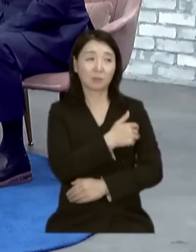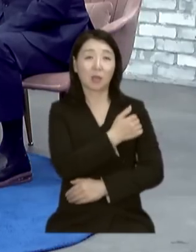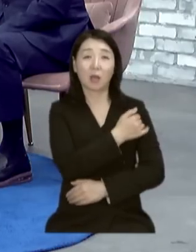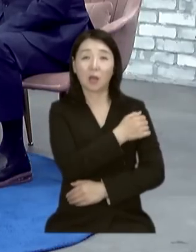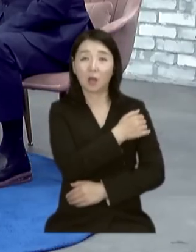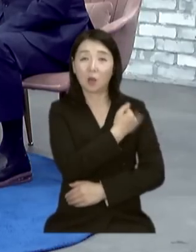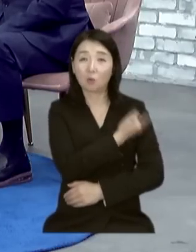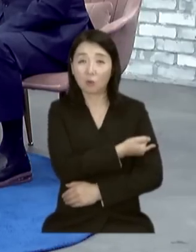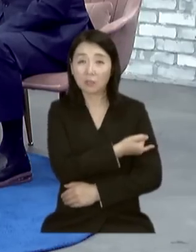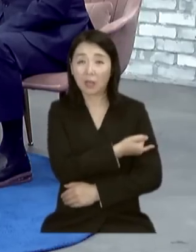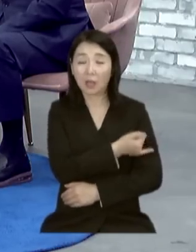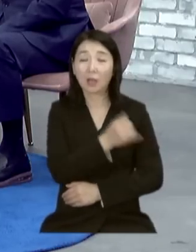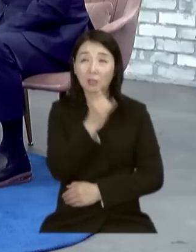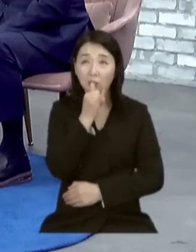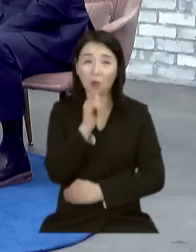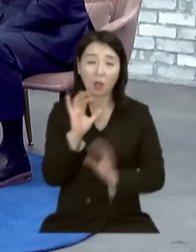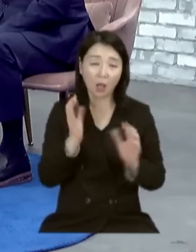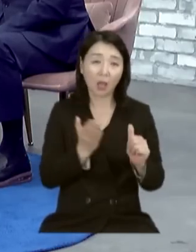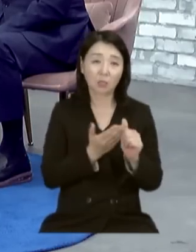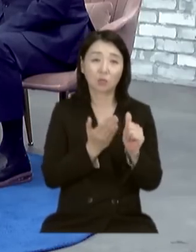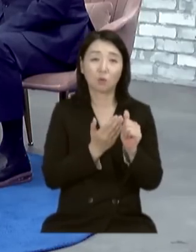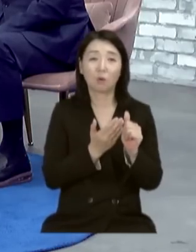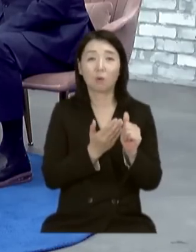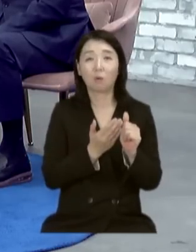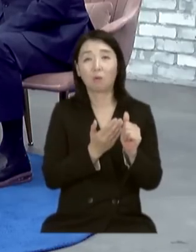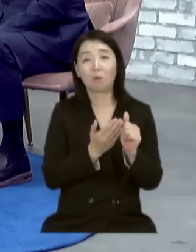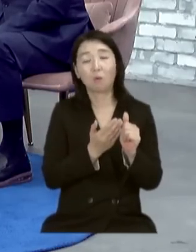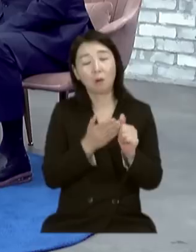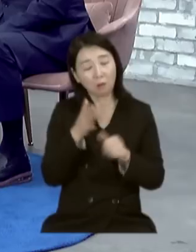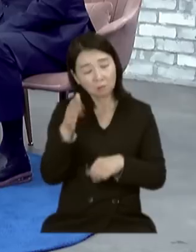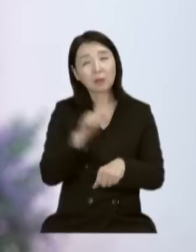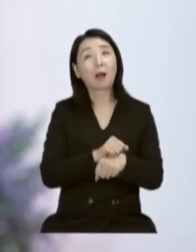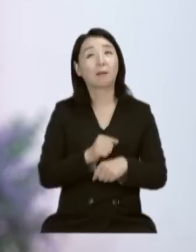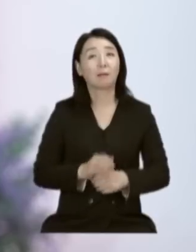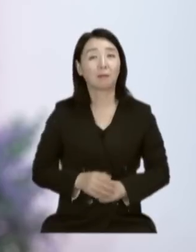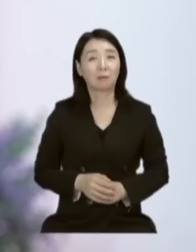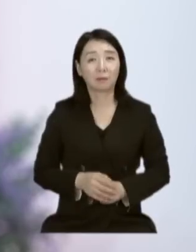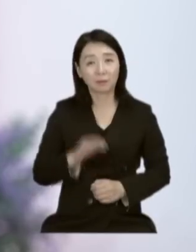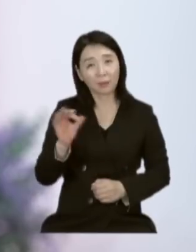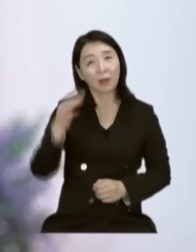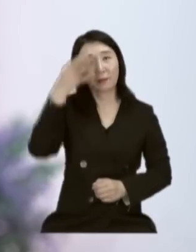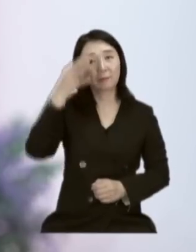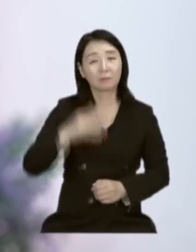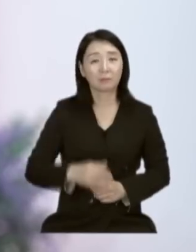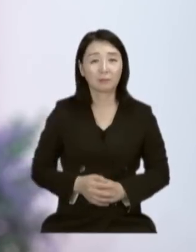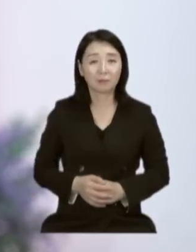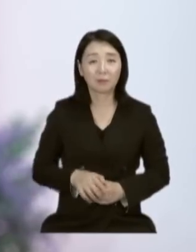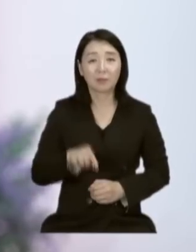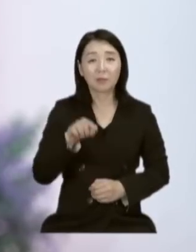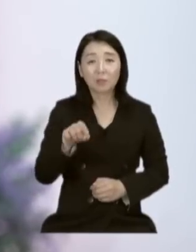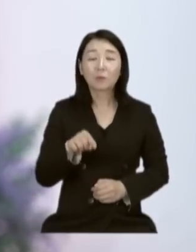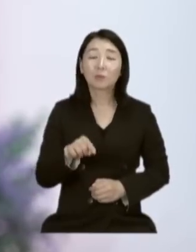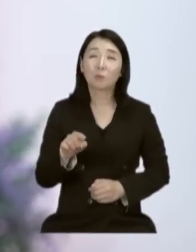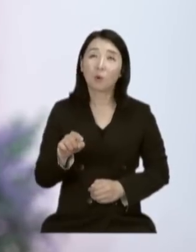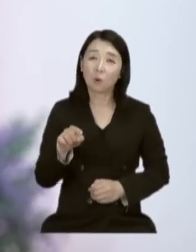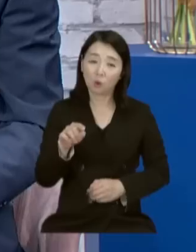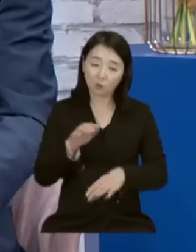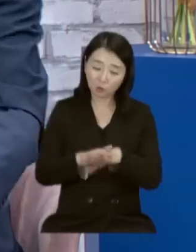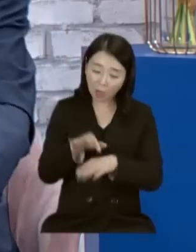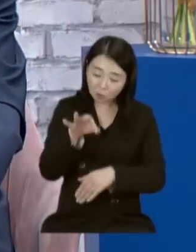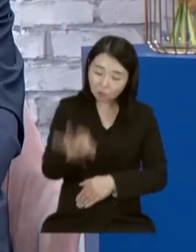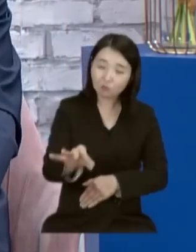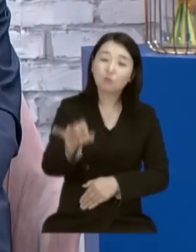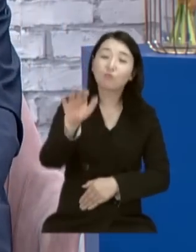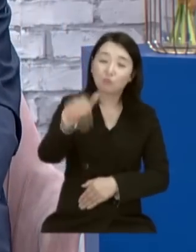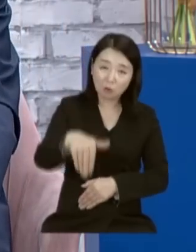권사님들이 육아의 프로급들입니다. 그럼요, 달인들이죠. 이분들을 유급으로 네. 유급으로